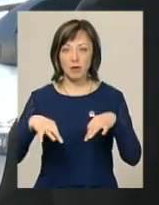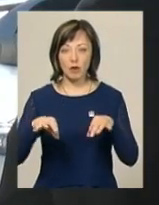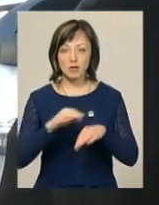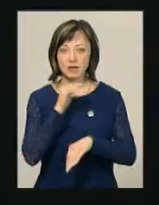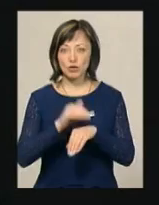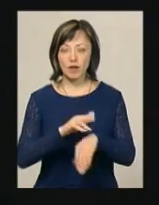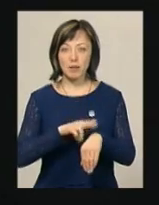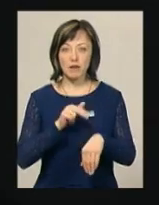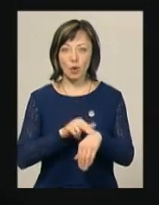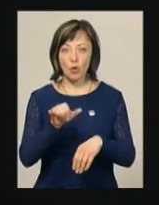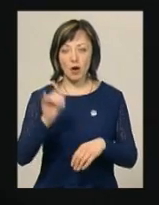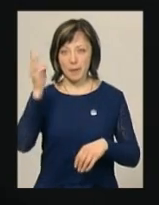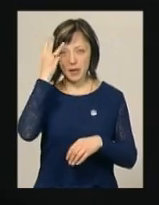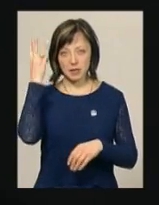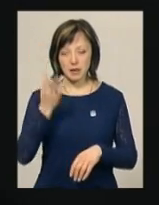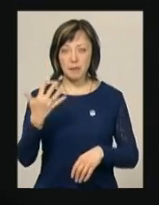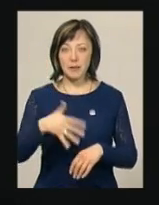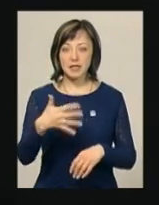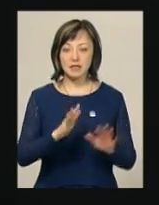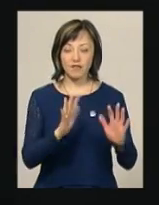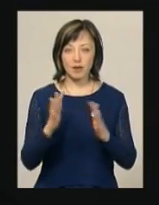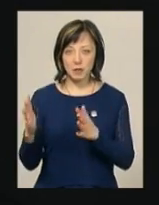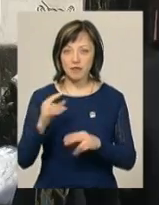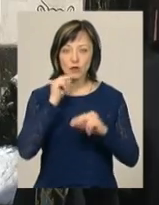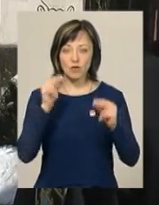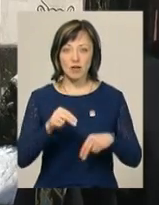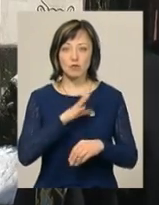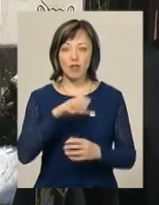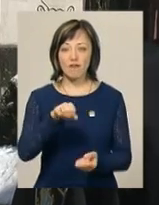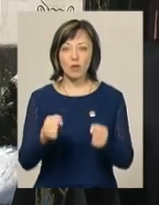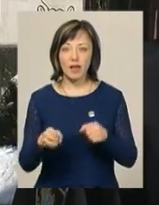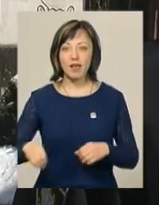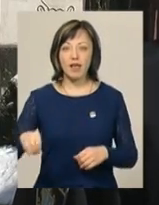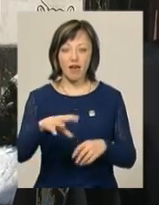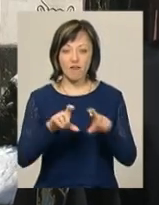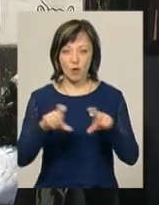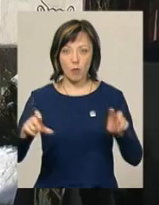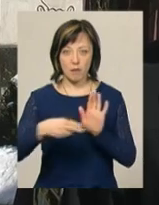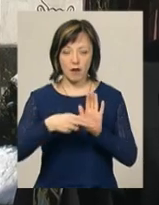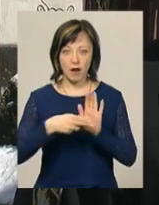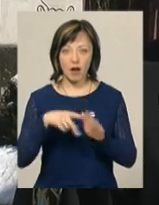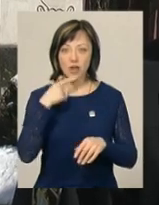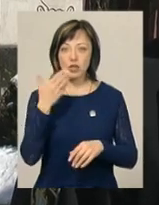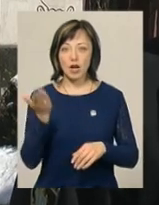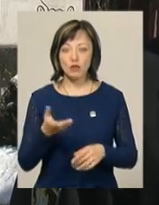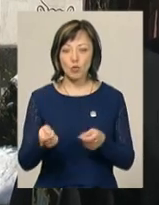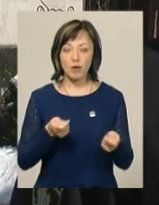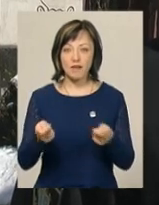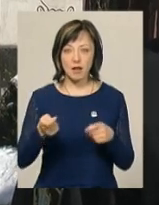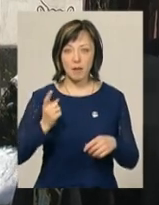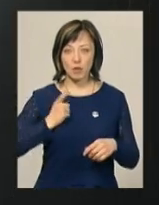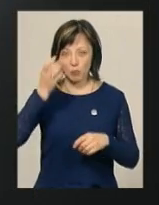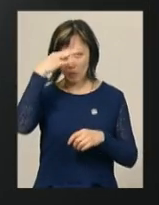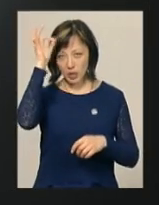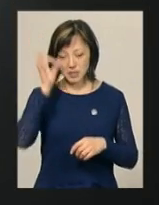зафіксували правоохоронці у Хмельницькому. У 50 випадках винуватцями були водії на Євробляхах, каже речник управління патрульної поліції в області